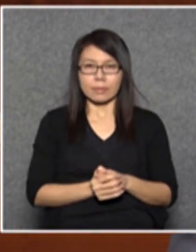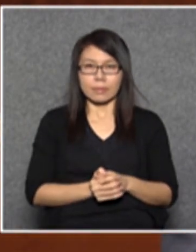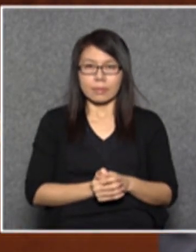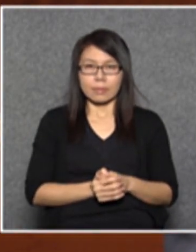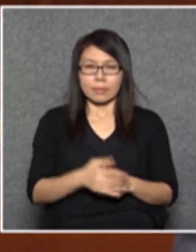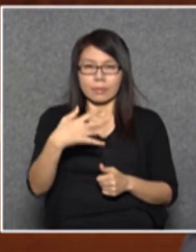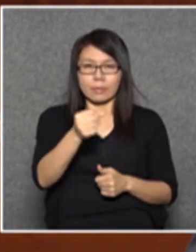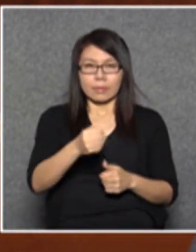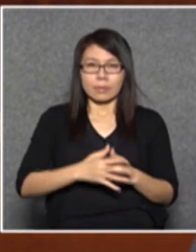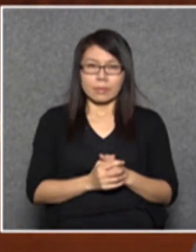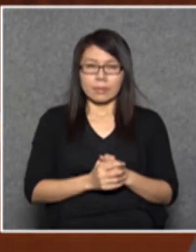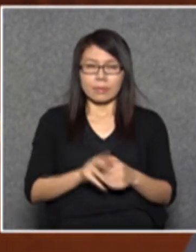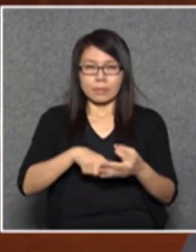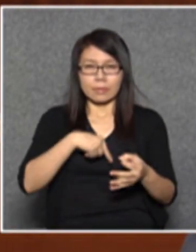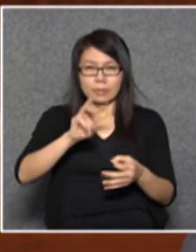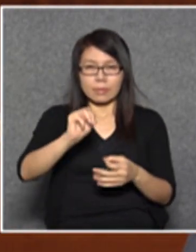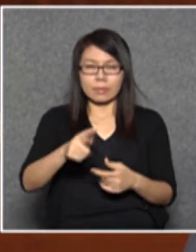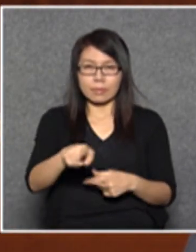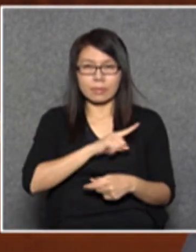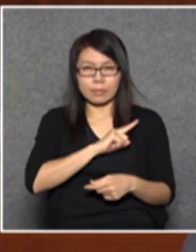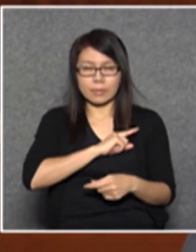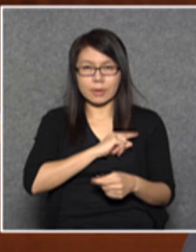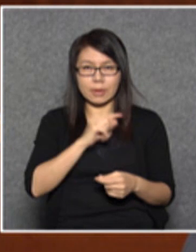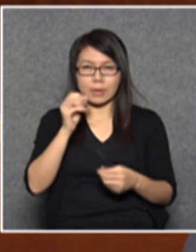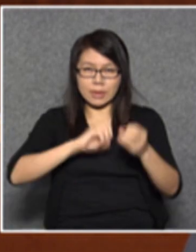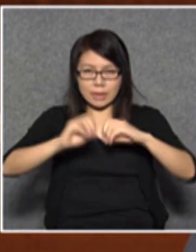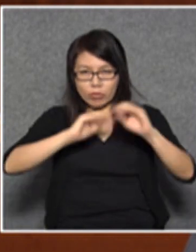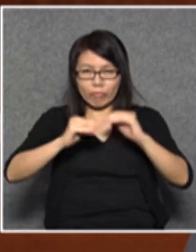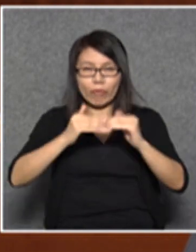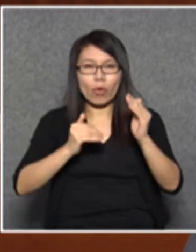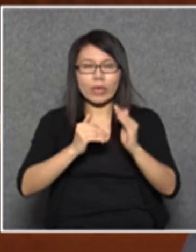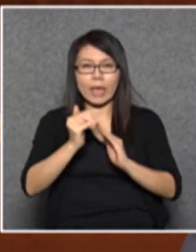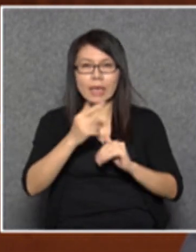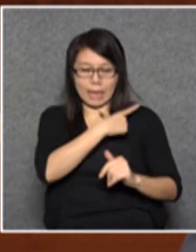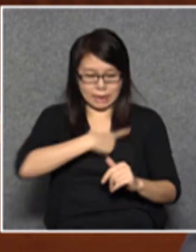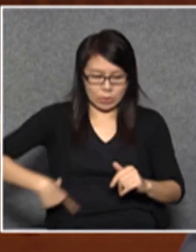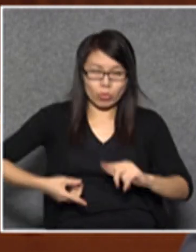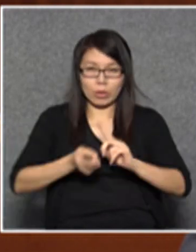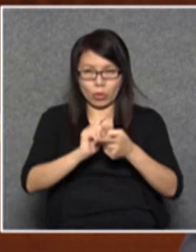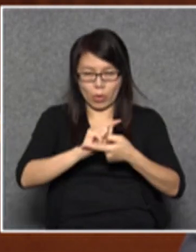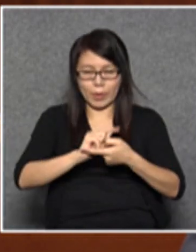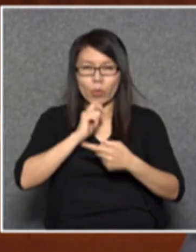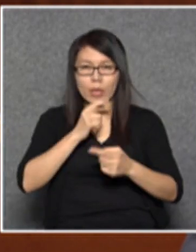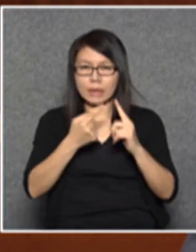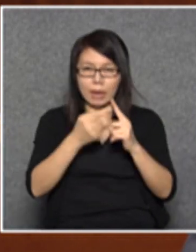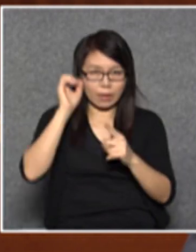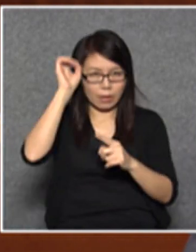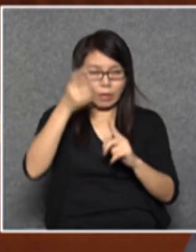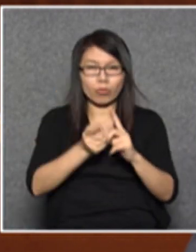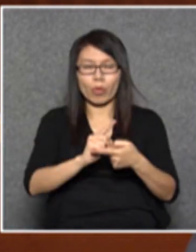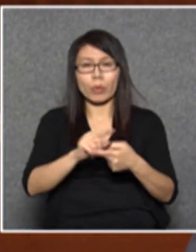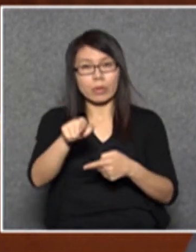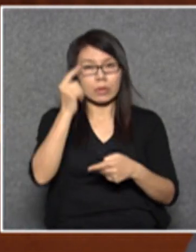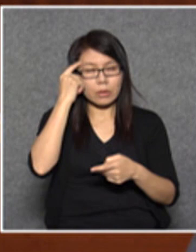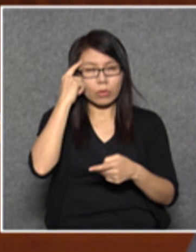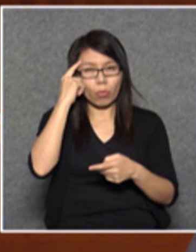主席，莫乃光議員作為資訊科技界的議員，資訊科技界的民意代表呢，他應該知道